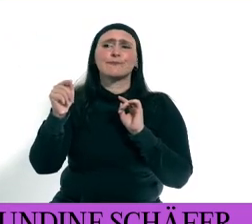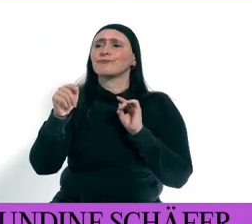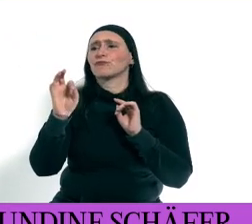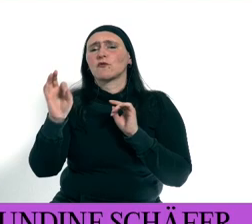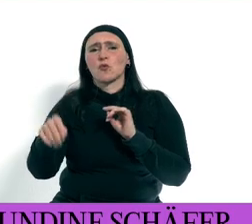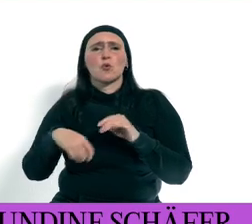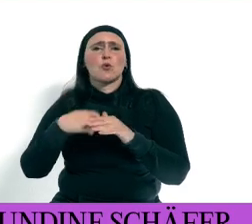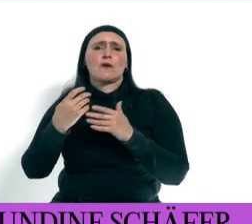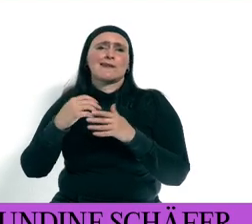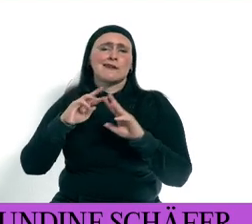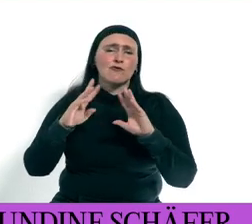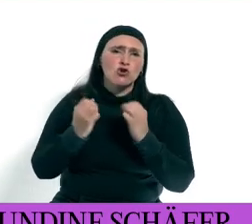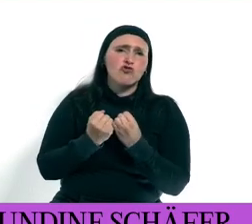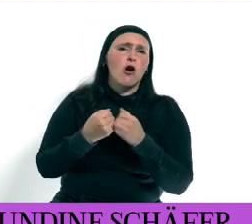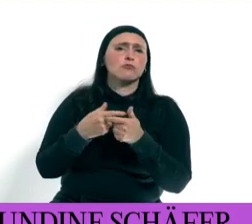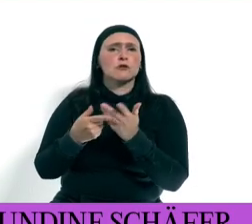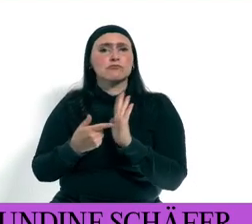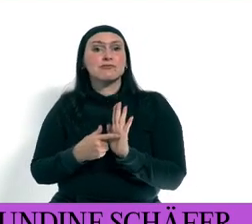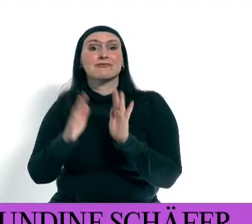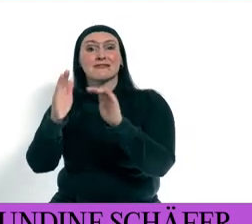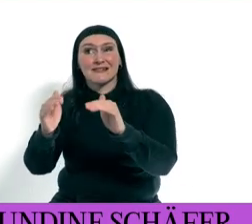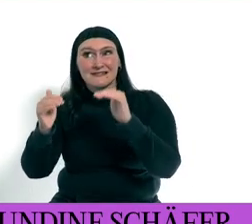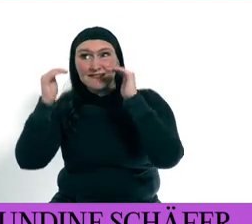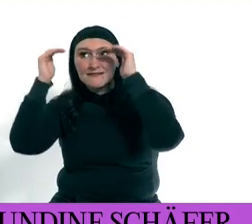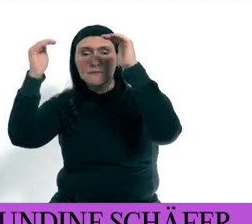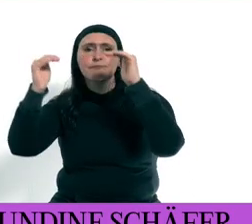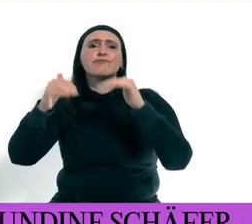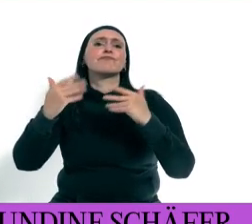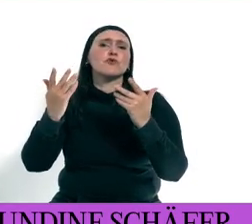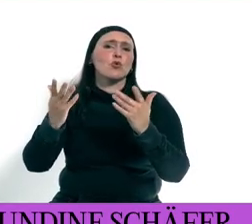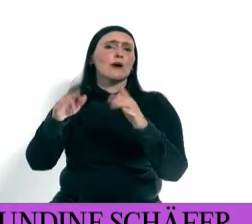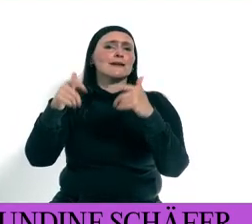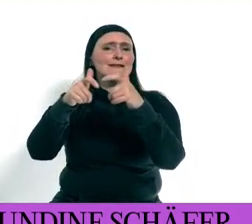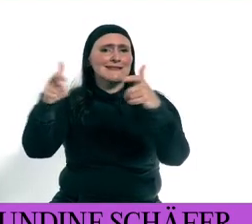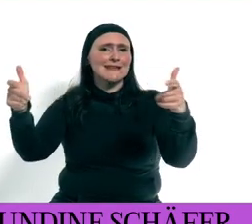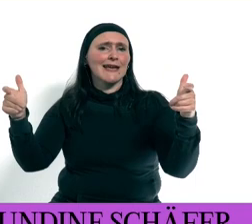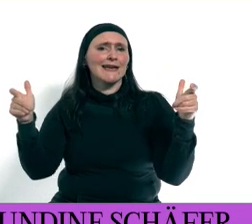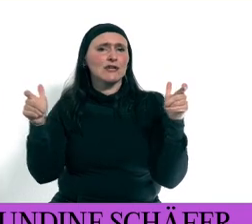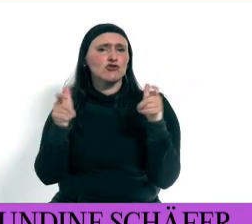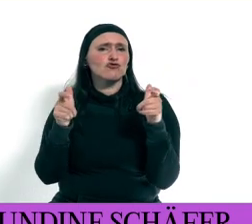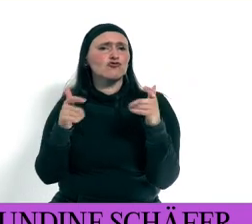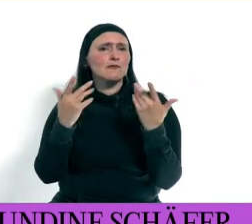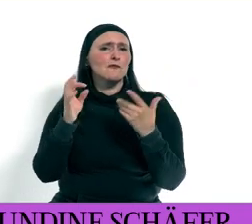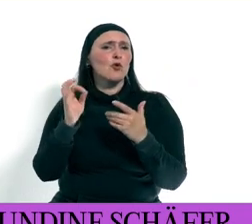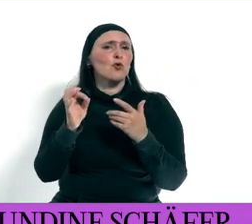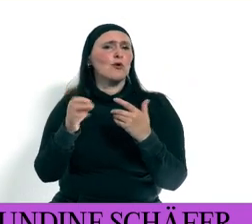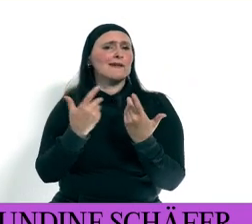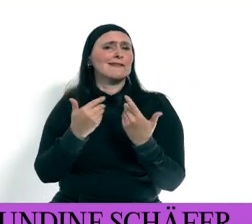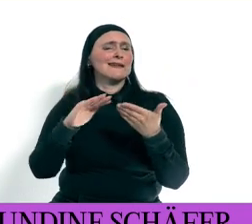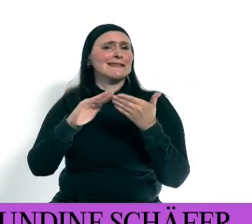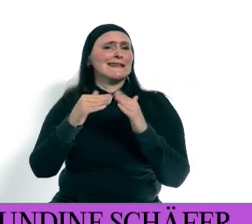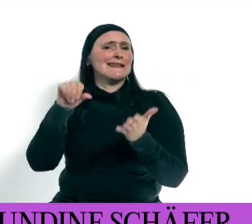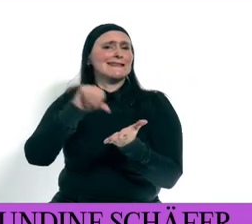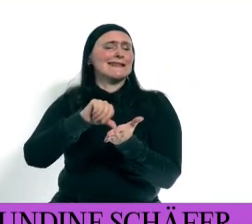mehr Workshops und so weiter und gleichzeitig aber auch, um eine Art urbane Bühne zu schaffen. Wir nennen das wirklich die urbane